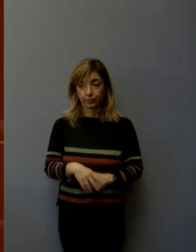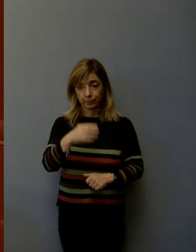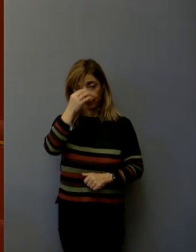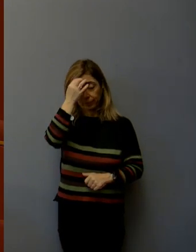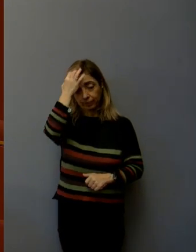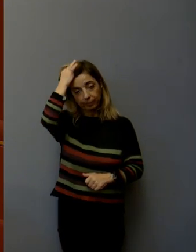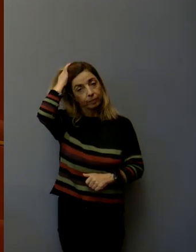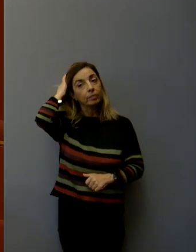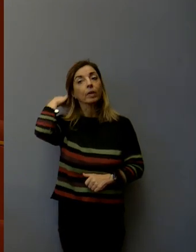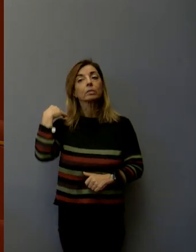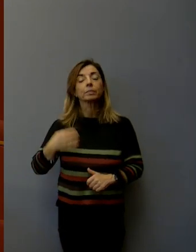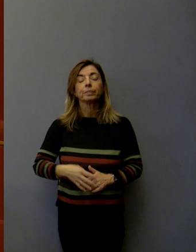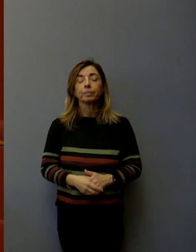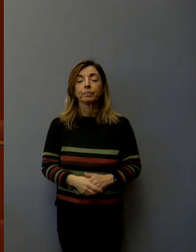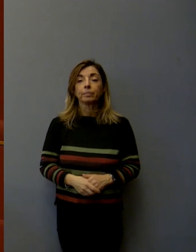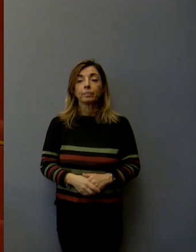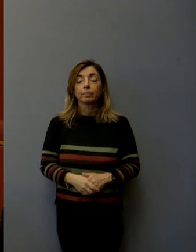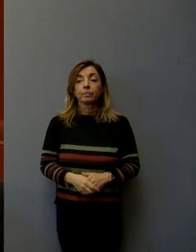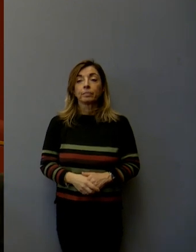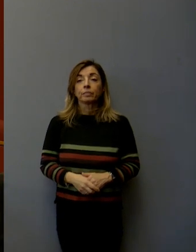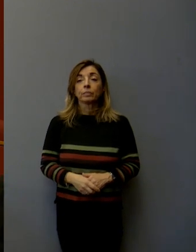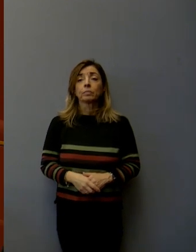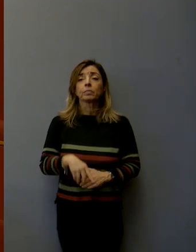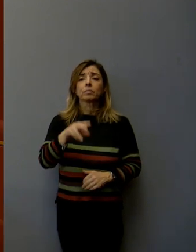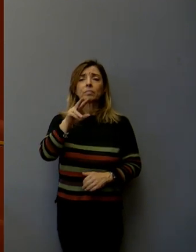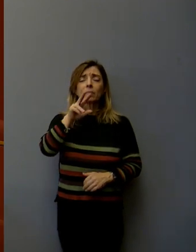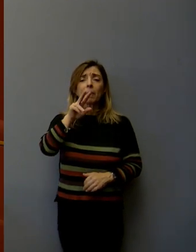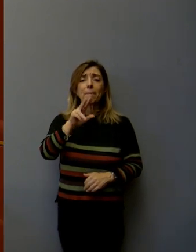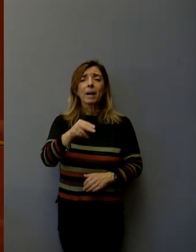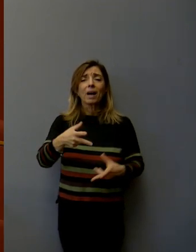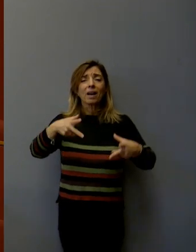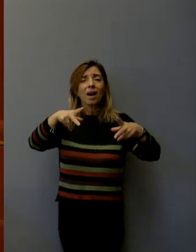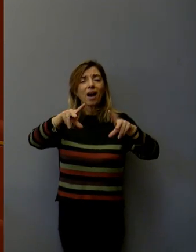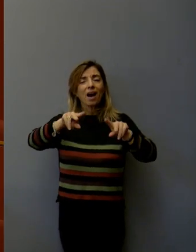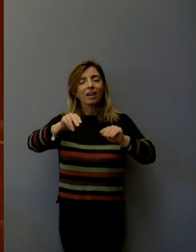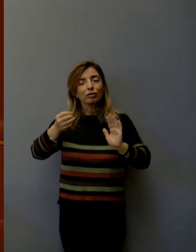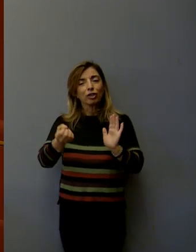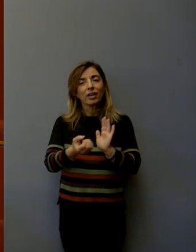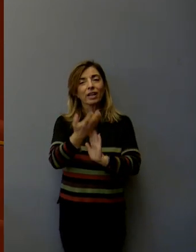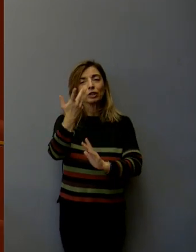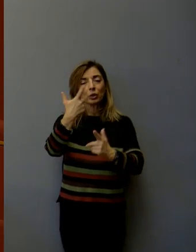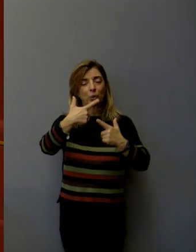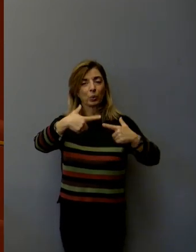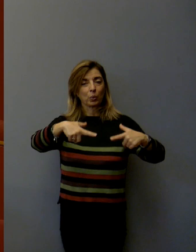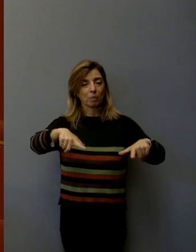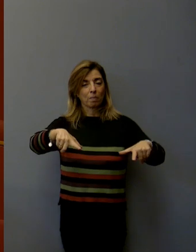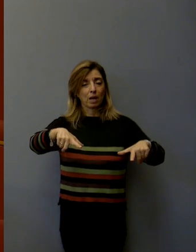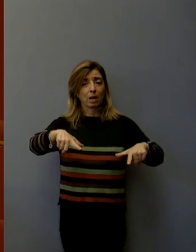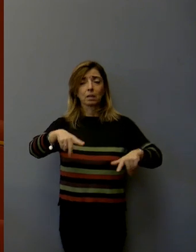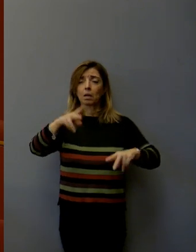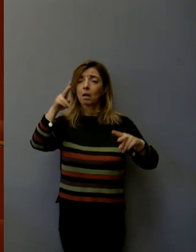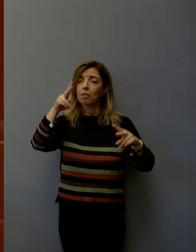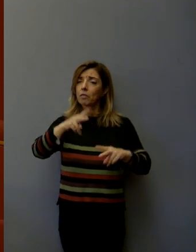qui parliamo di rigenerazione urbana nel senso che è una delle parole più usate